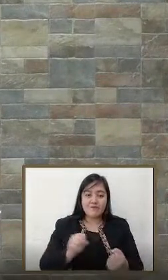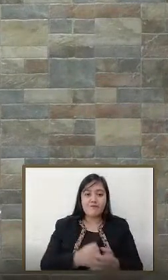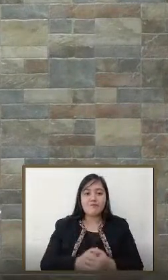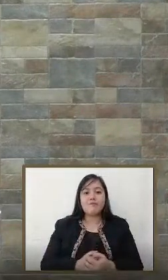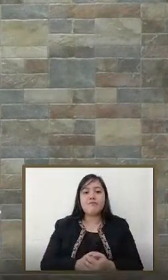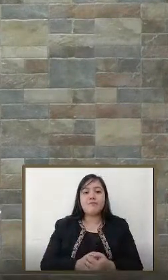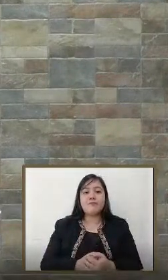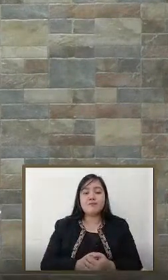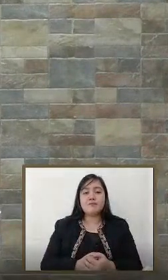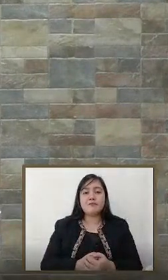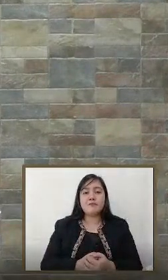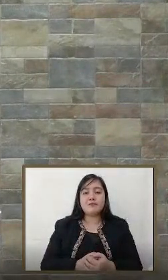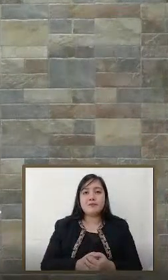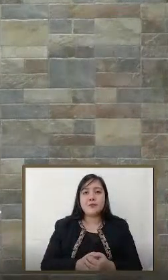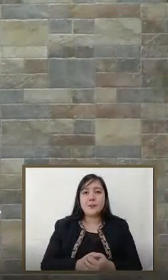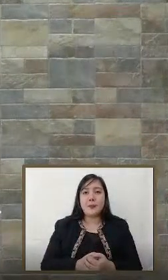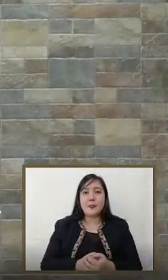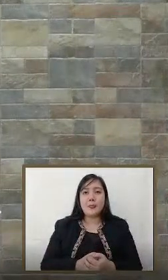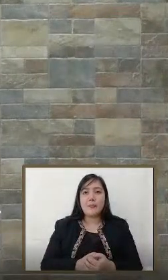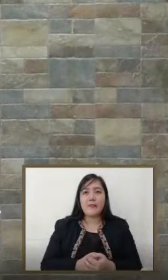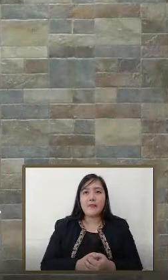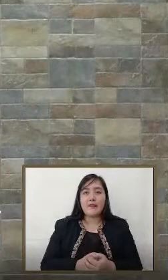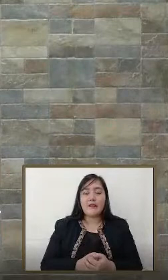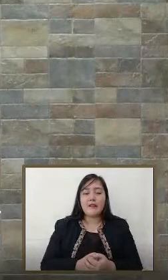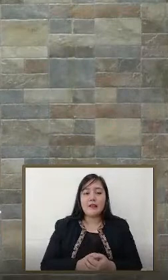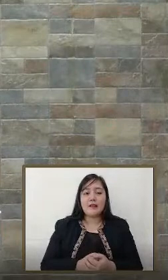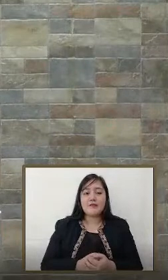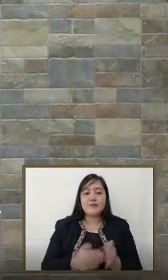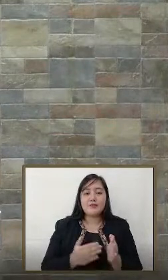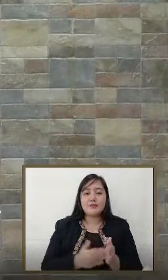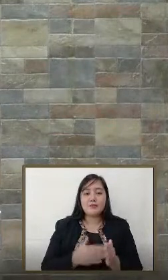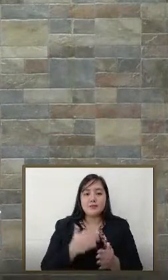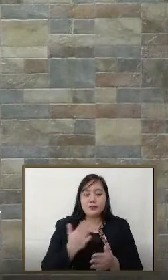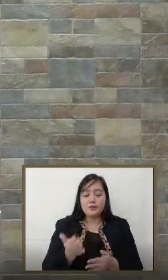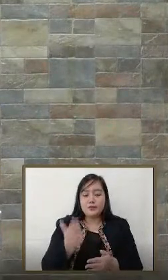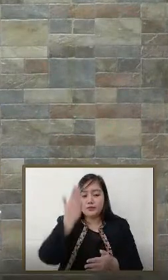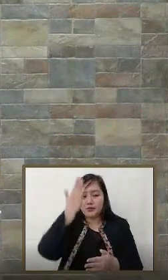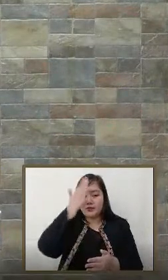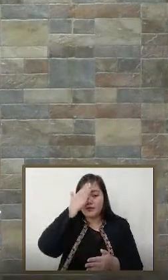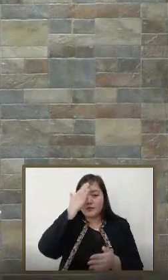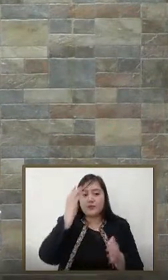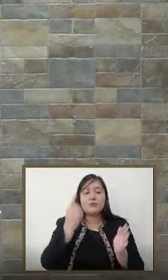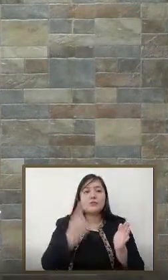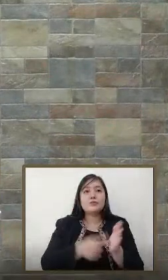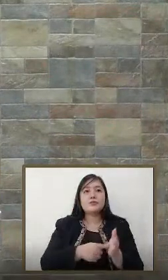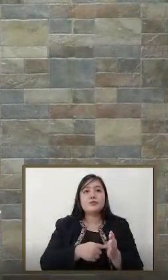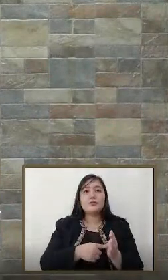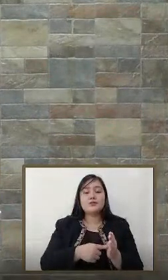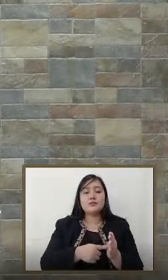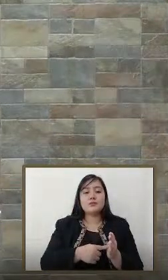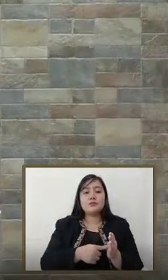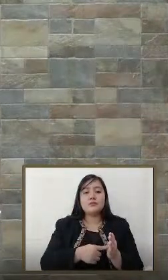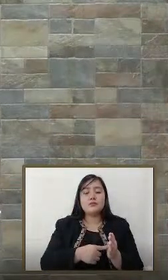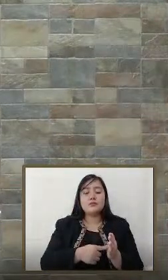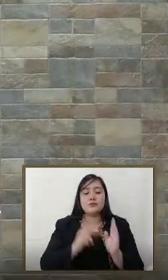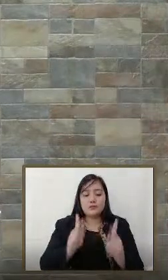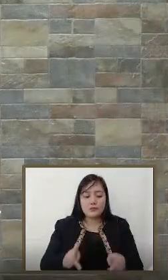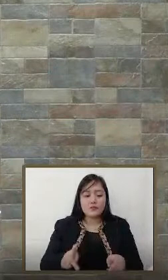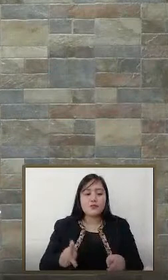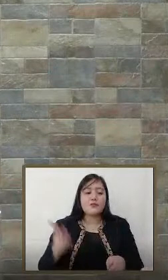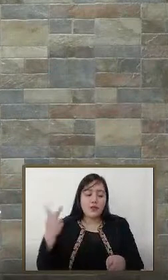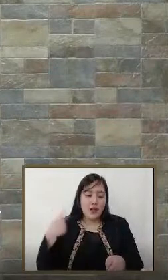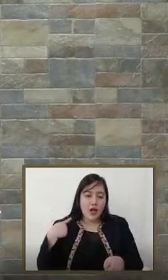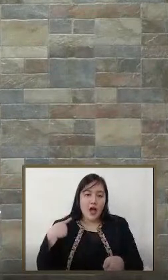Kaya nga po, look at this. Malalaman mo kung ang totoong yan, ang naririnig nyo ay wisdom from above, if it is